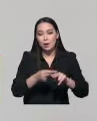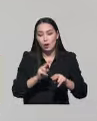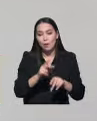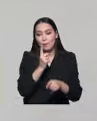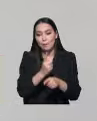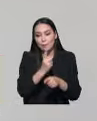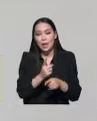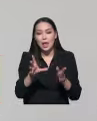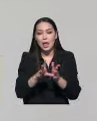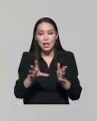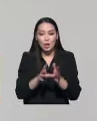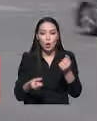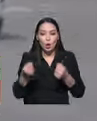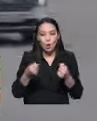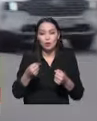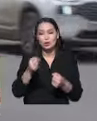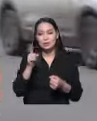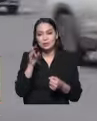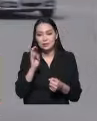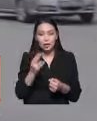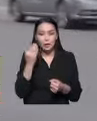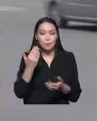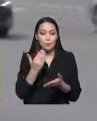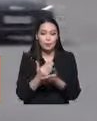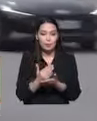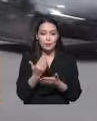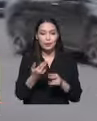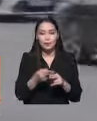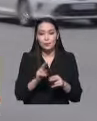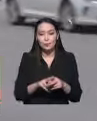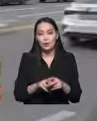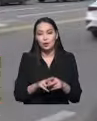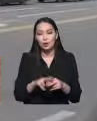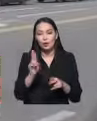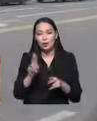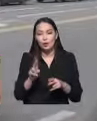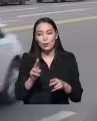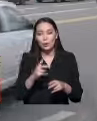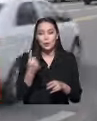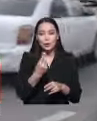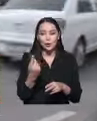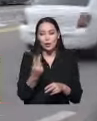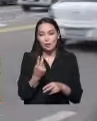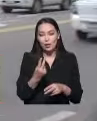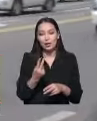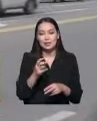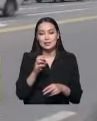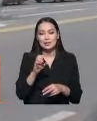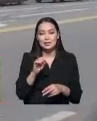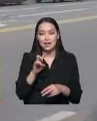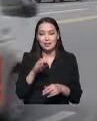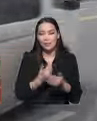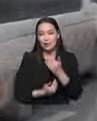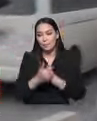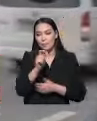және электрлі көліктердің белгісі. Бұған дейін тірек қимыл аппараты бұзылған бірінші және екінші санаттағы мүмкіндігі